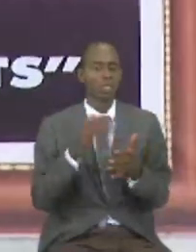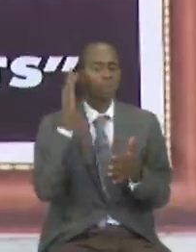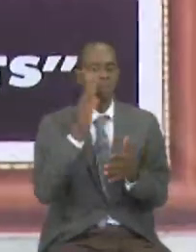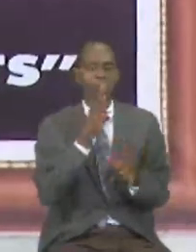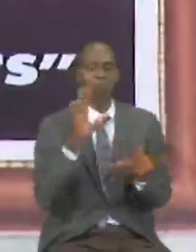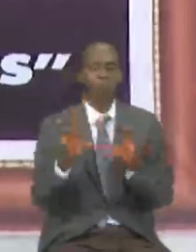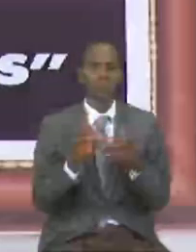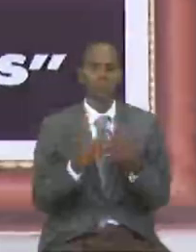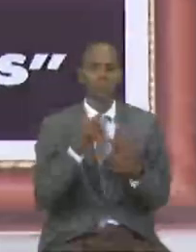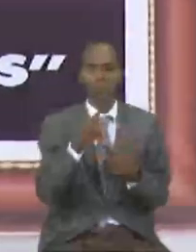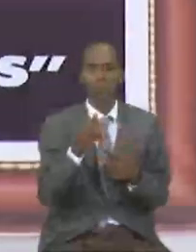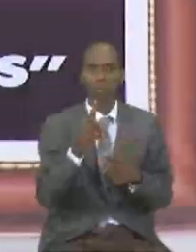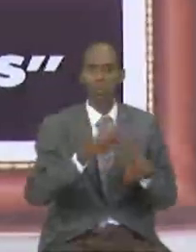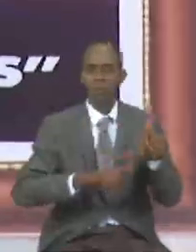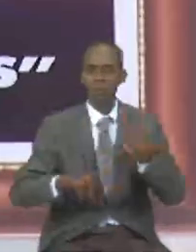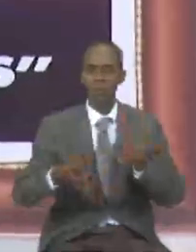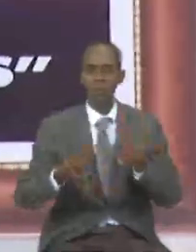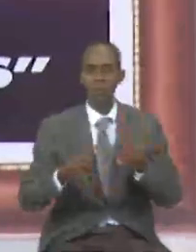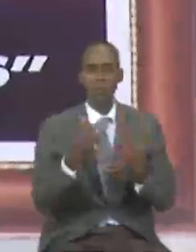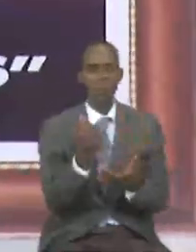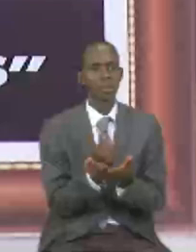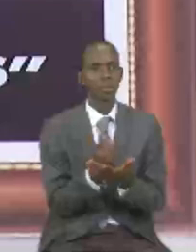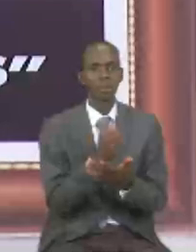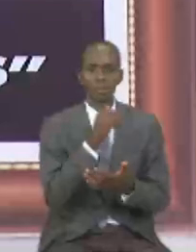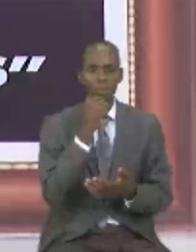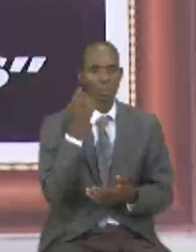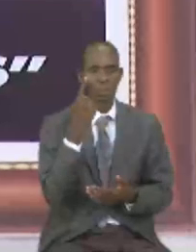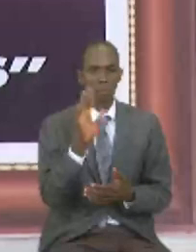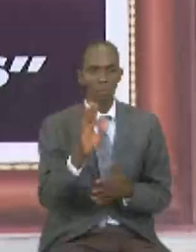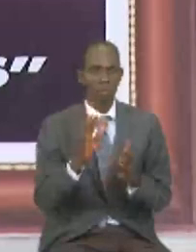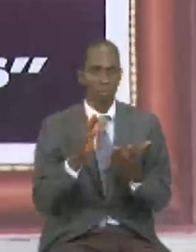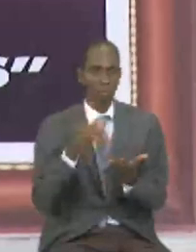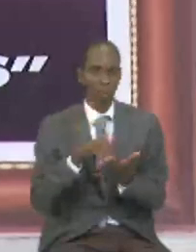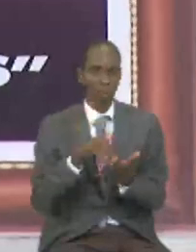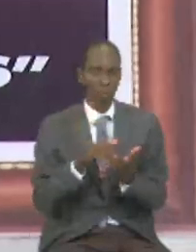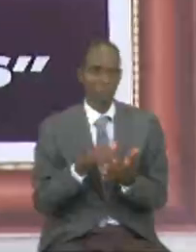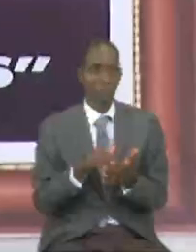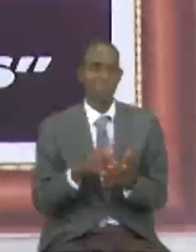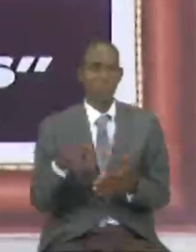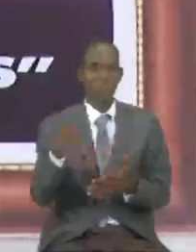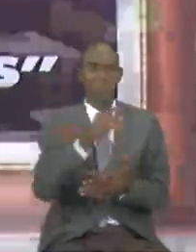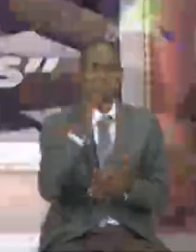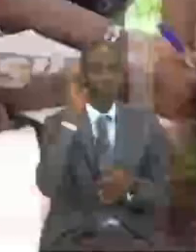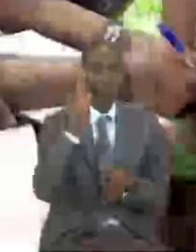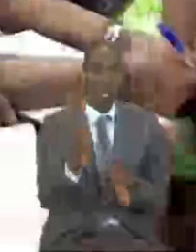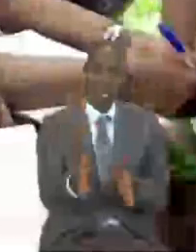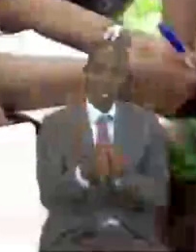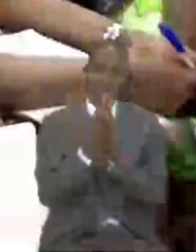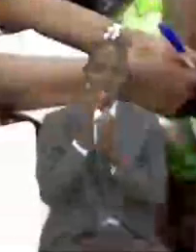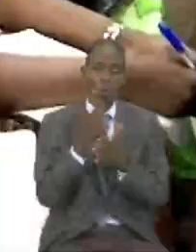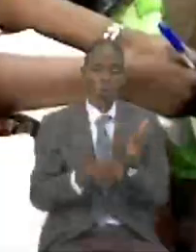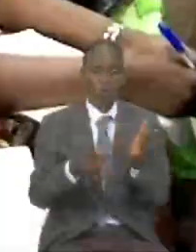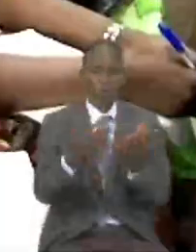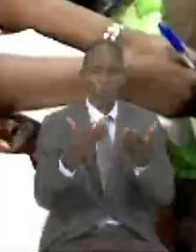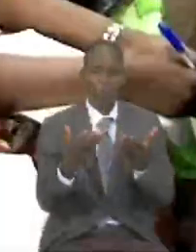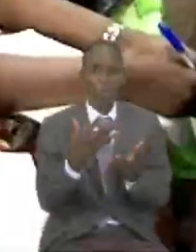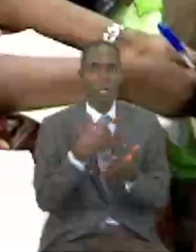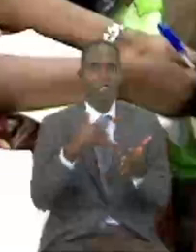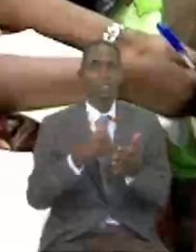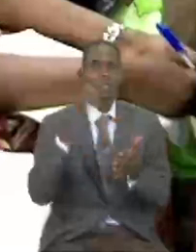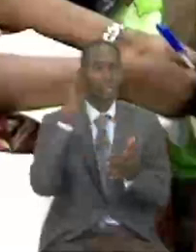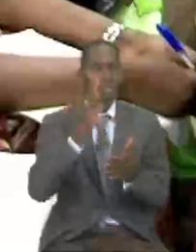accordé. » Vous n'avez pas entendu, non, je vais vous lire ça. « Et que vous demandez ce que vous voudrez,